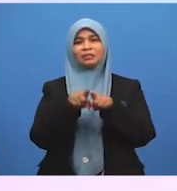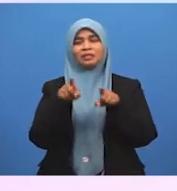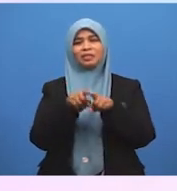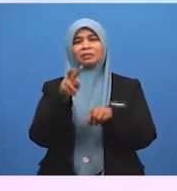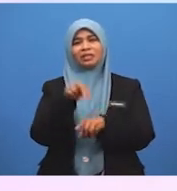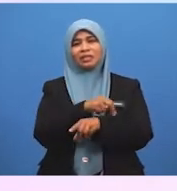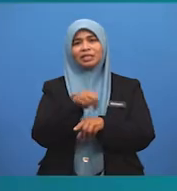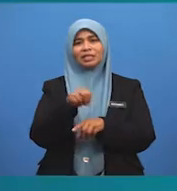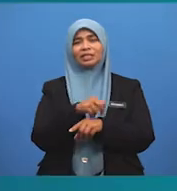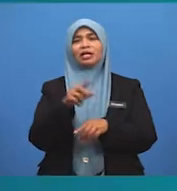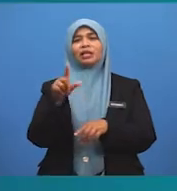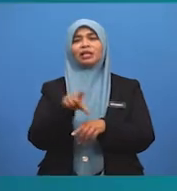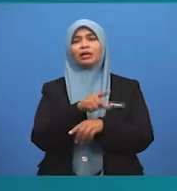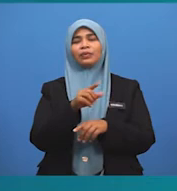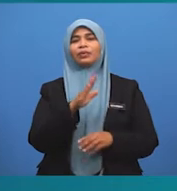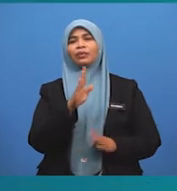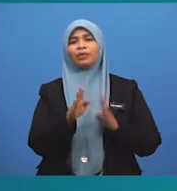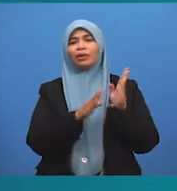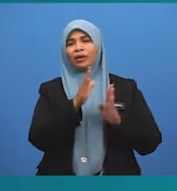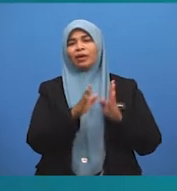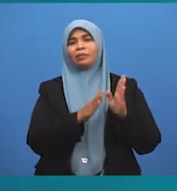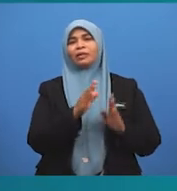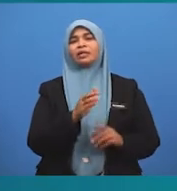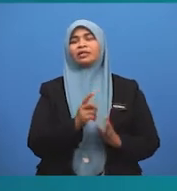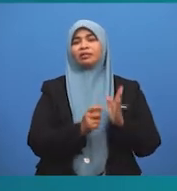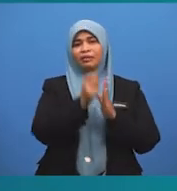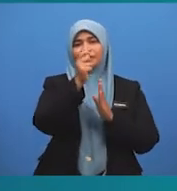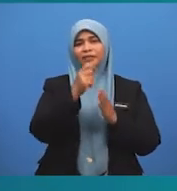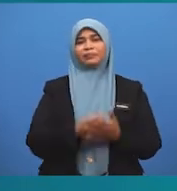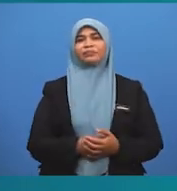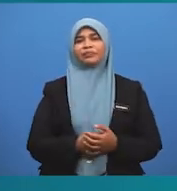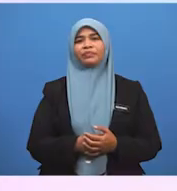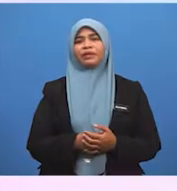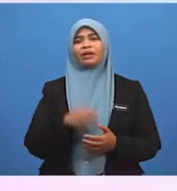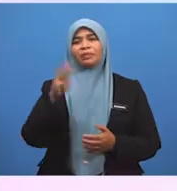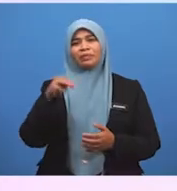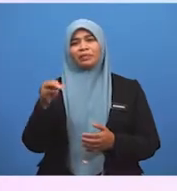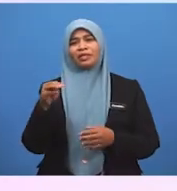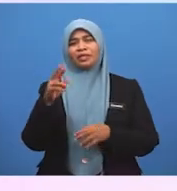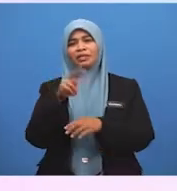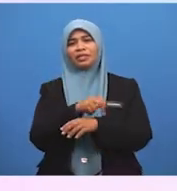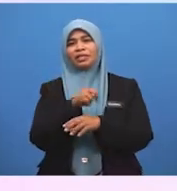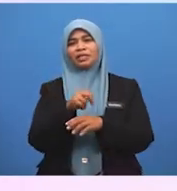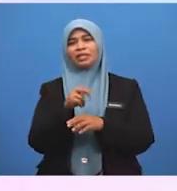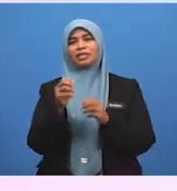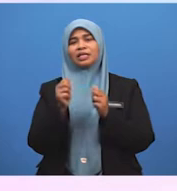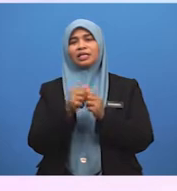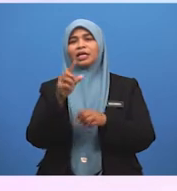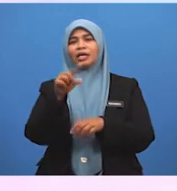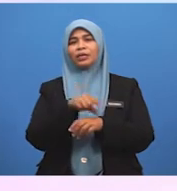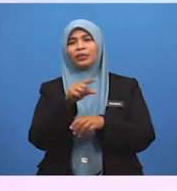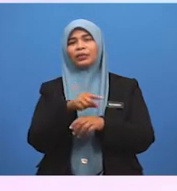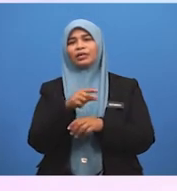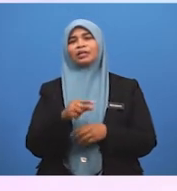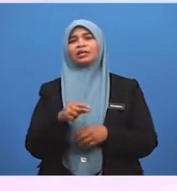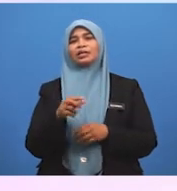sama-sama menyanyi lagu Hemah Tinggi. Murid-murid, nyanyi lagu ini dengan